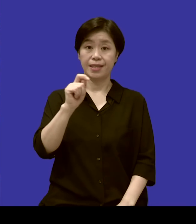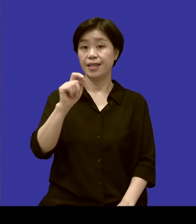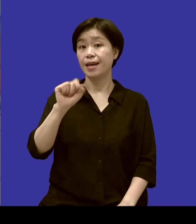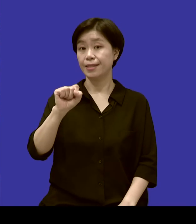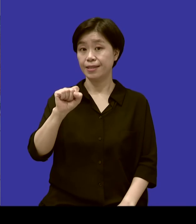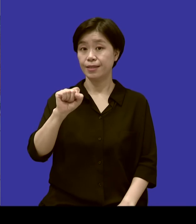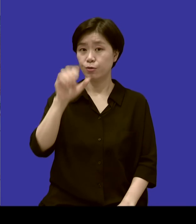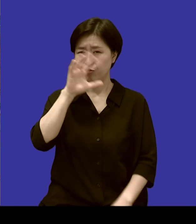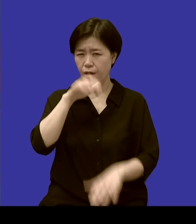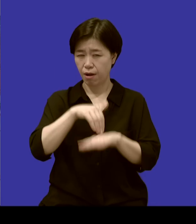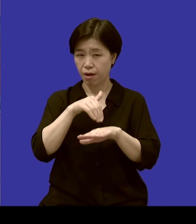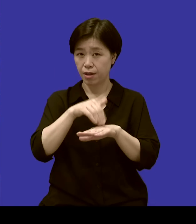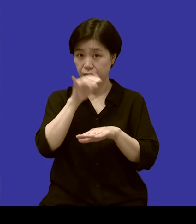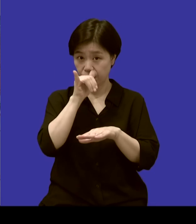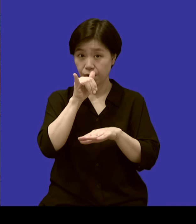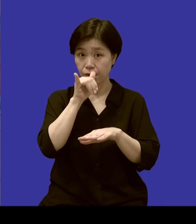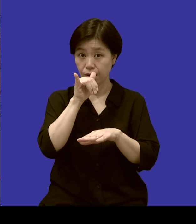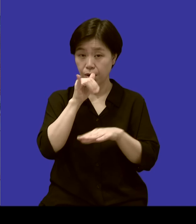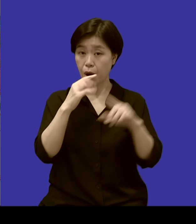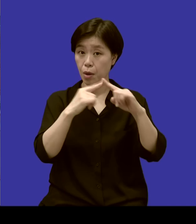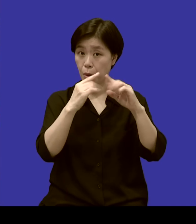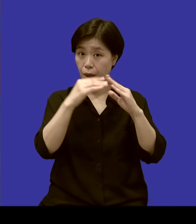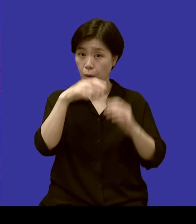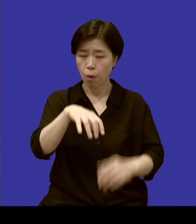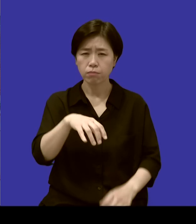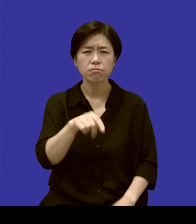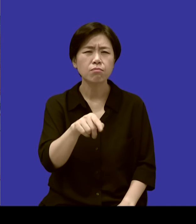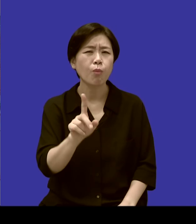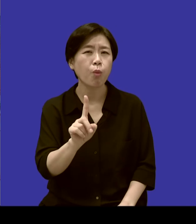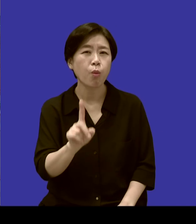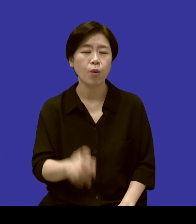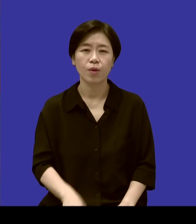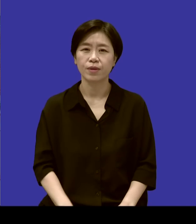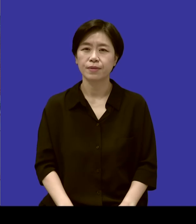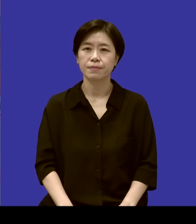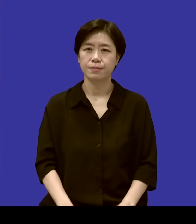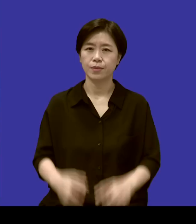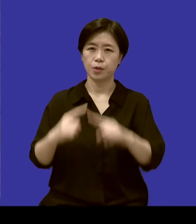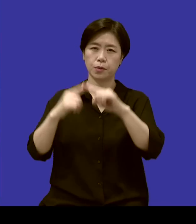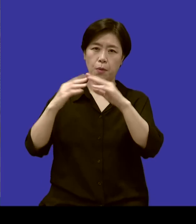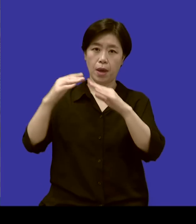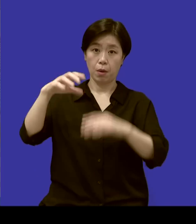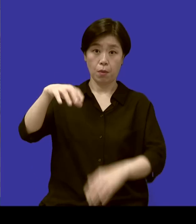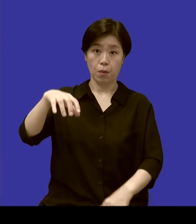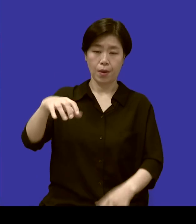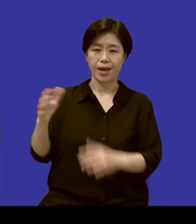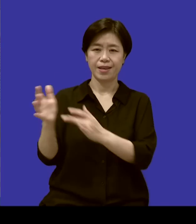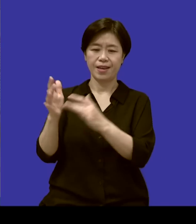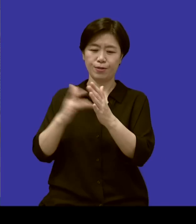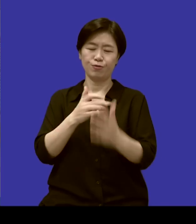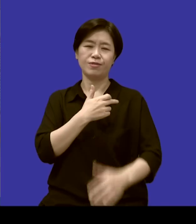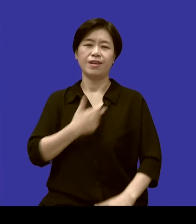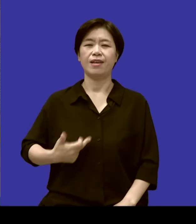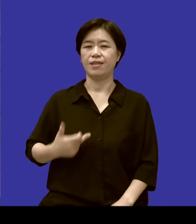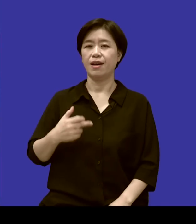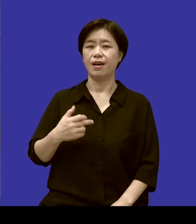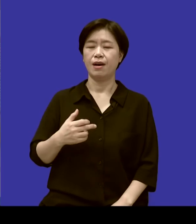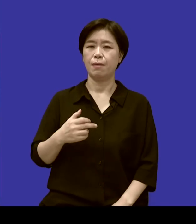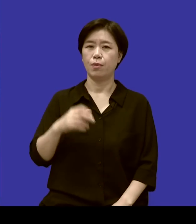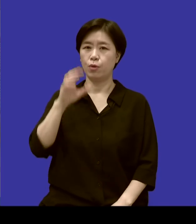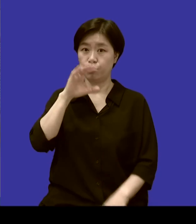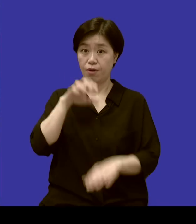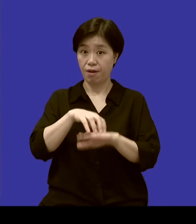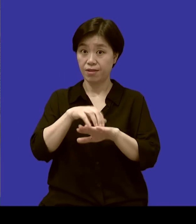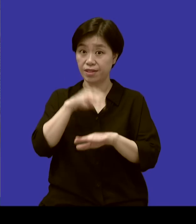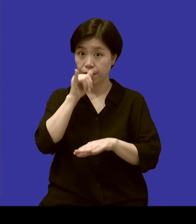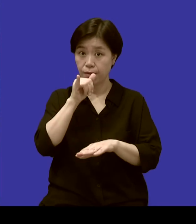때였어요. 예. 그래서 이제 YM 그 DTS 훈련을 받을 때인데 DTS 훈련이 뭡니까? 그 교회에서 하는 예수 제자 훈련, 예, 제자 우리가 훈련. 한 7개월, 8개월